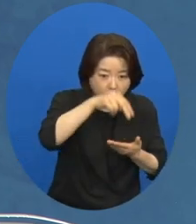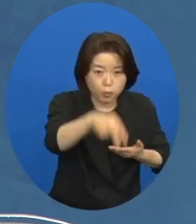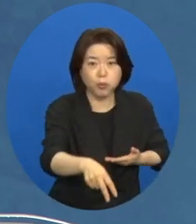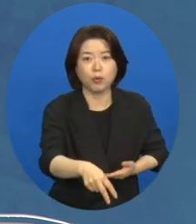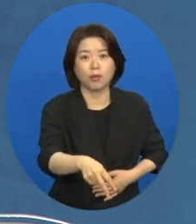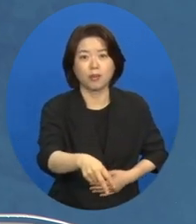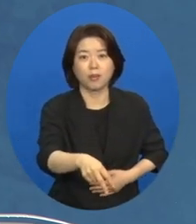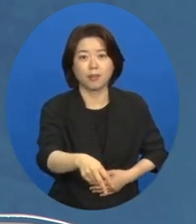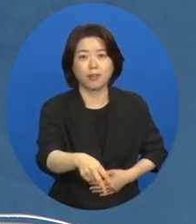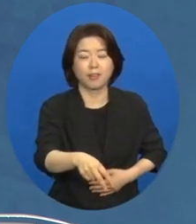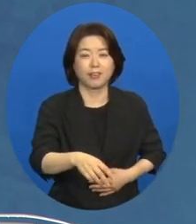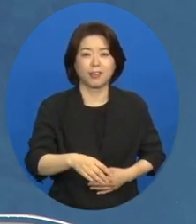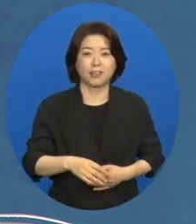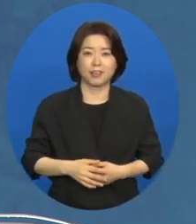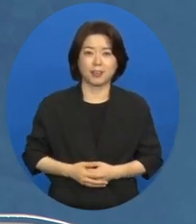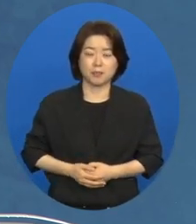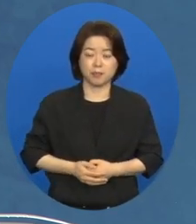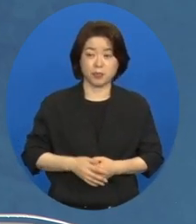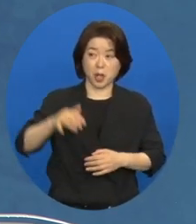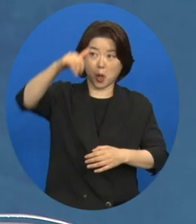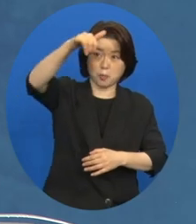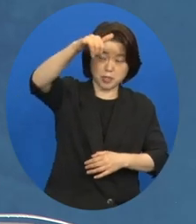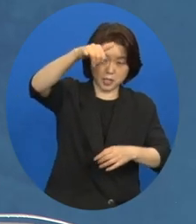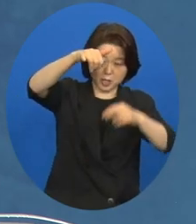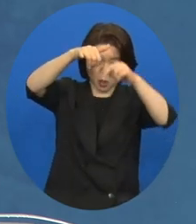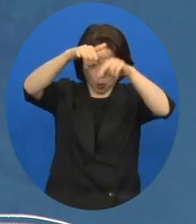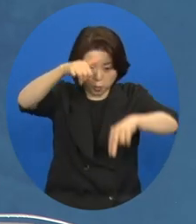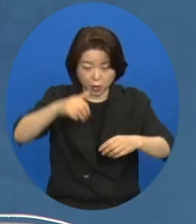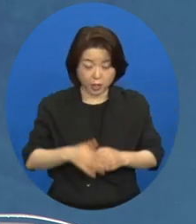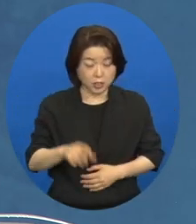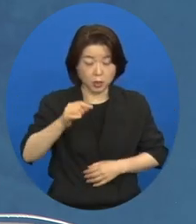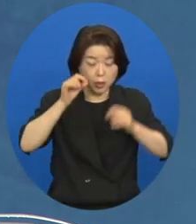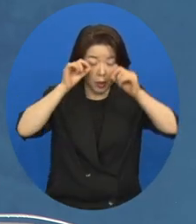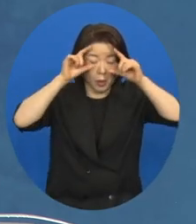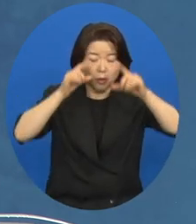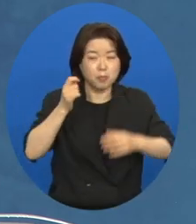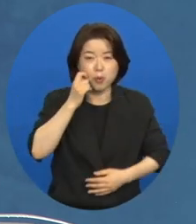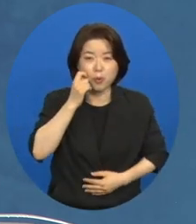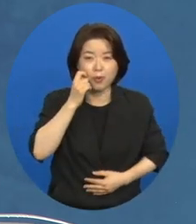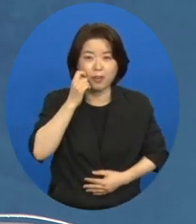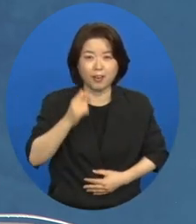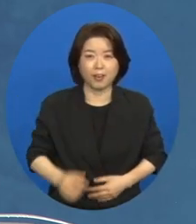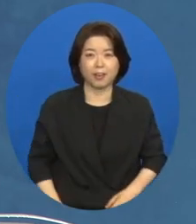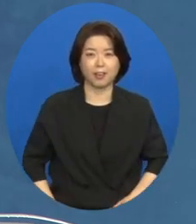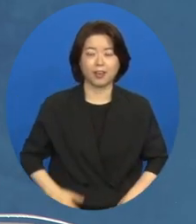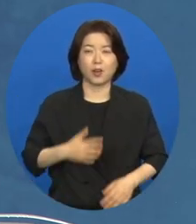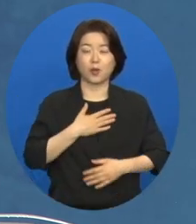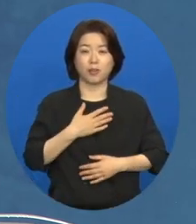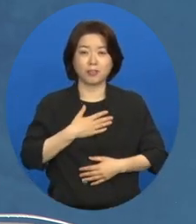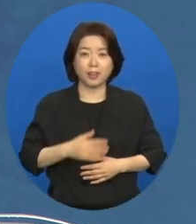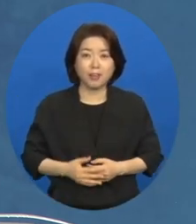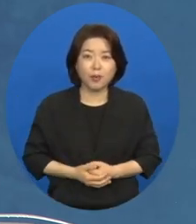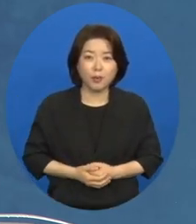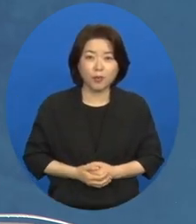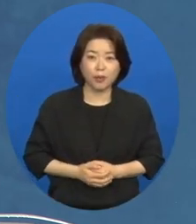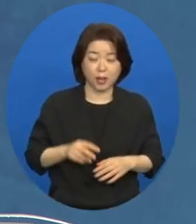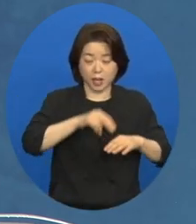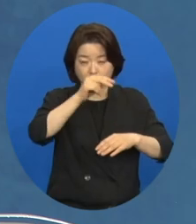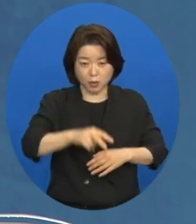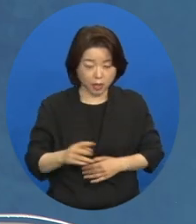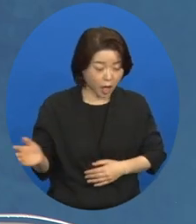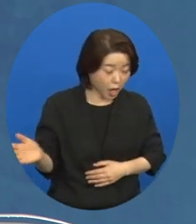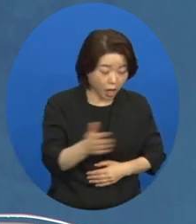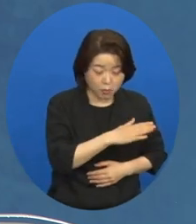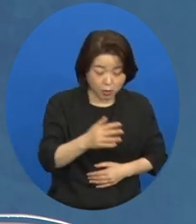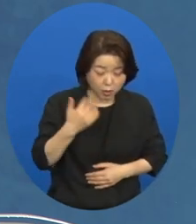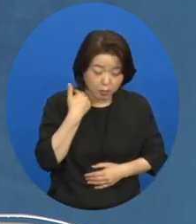떨어졌어요. 떨어져서 처음에는 눈도 못 뜨겠더라고요. 근데 내가 뛰어내리고 아무것도 못